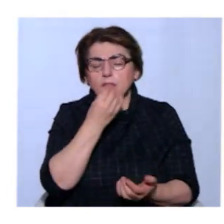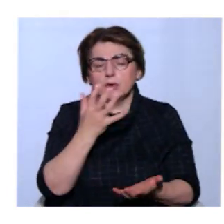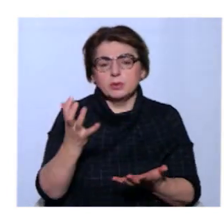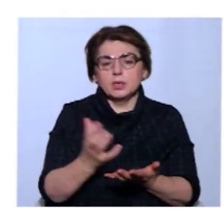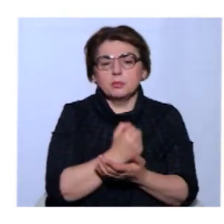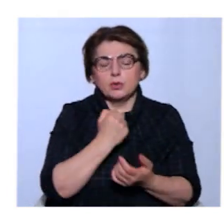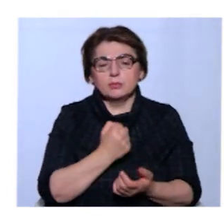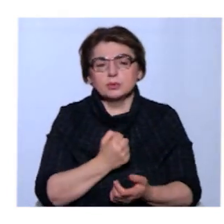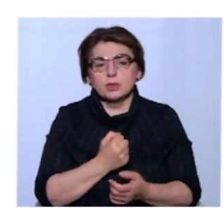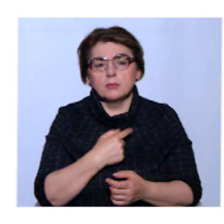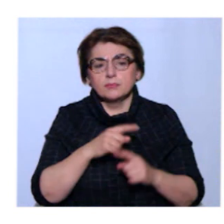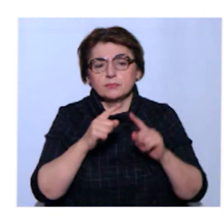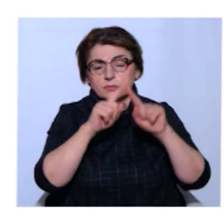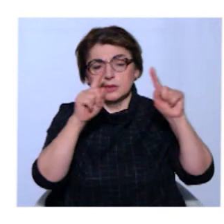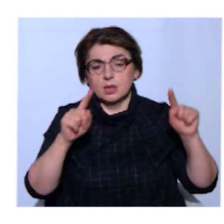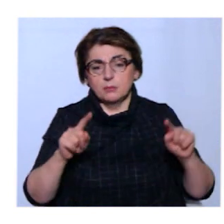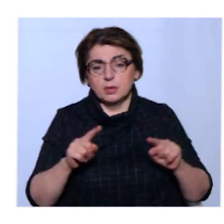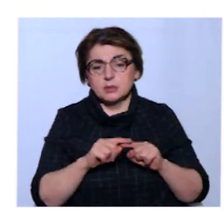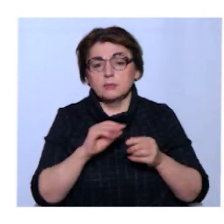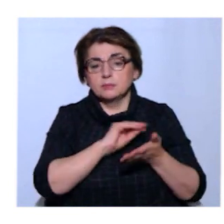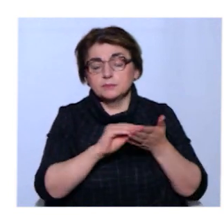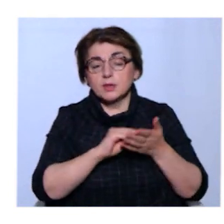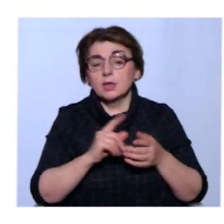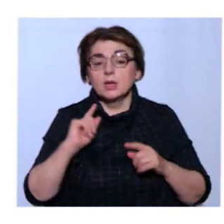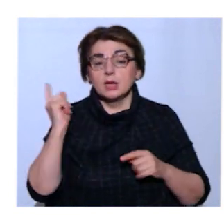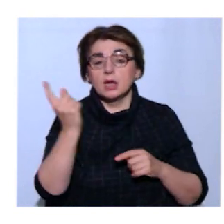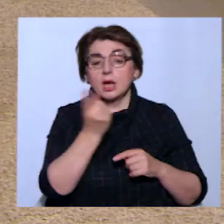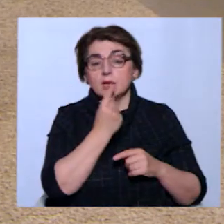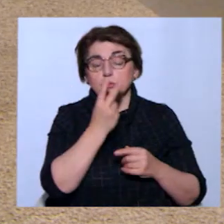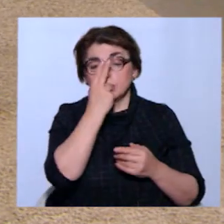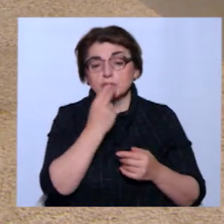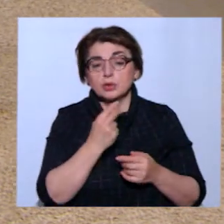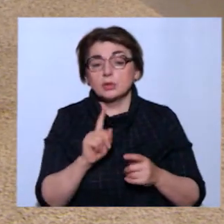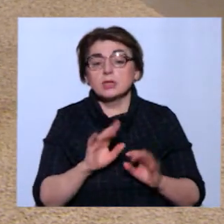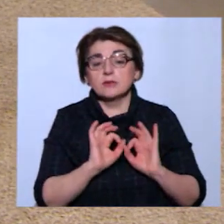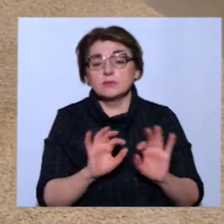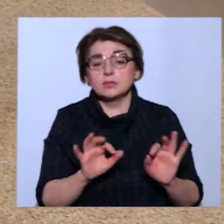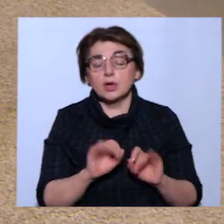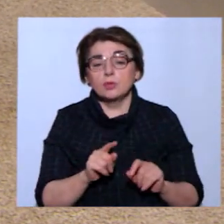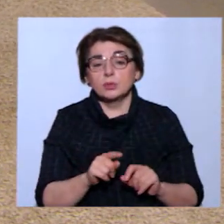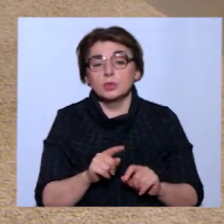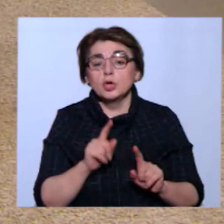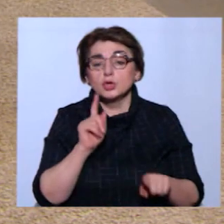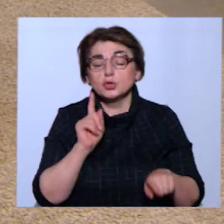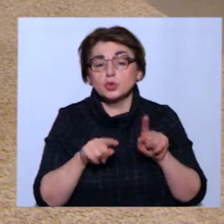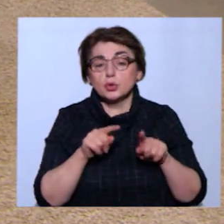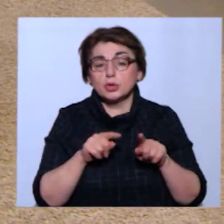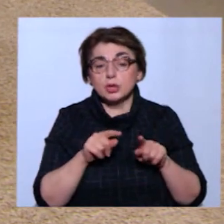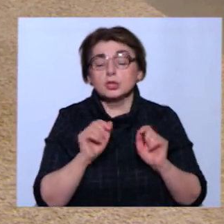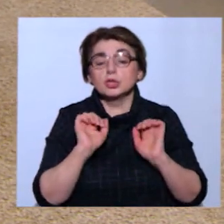იპოვოს. მე დაფაზე მიწერია გარემოსთან შეგუება. ჩვენ რაზე ვისაუბრეთ? იმაზე, რომ ზოგიერთი